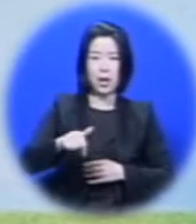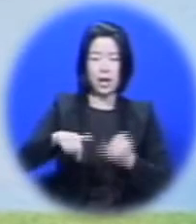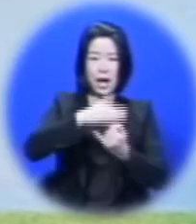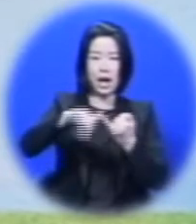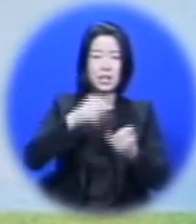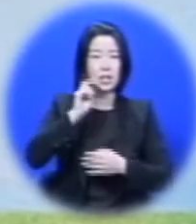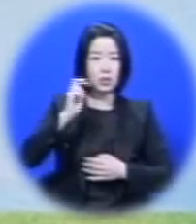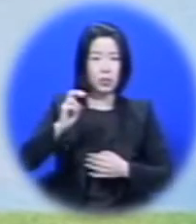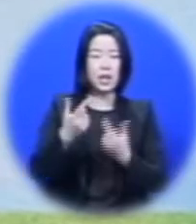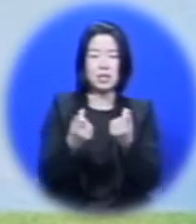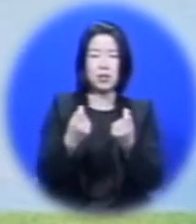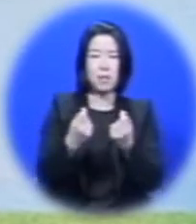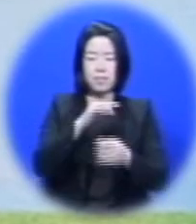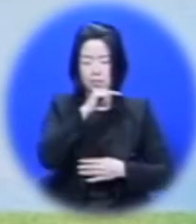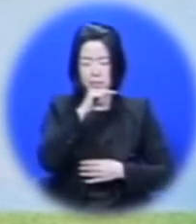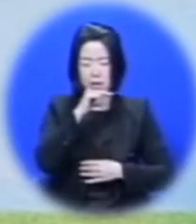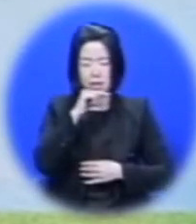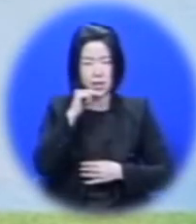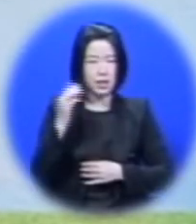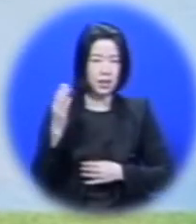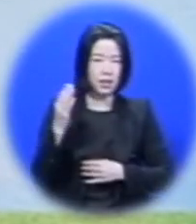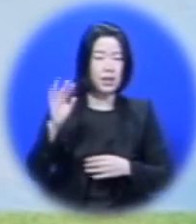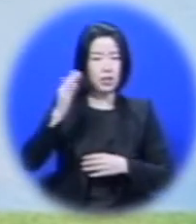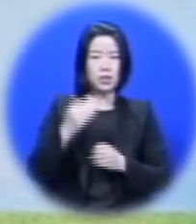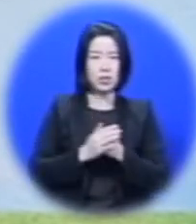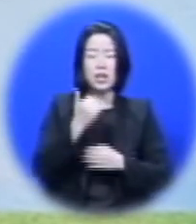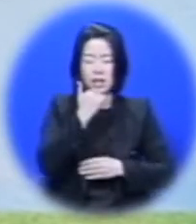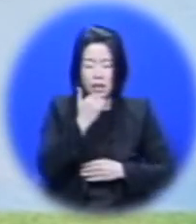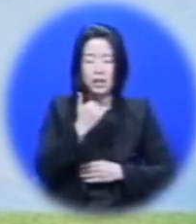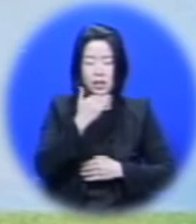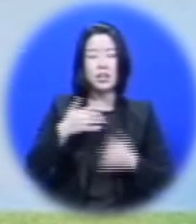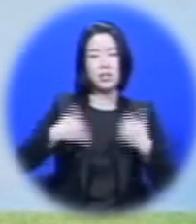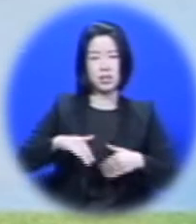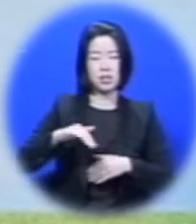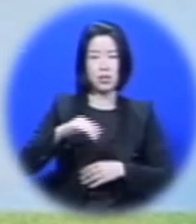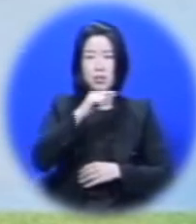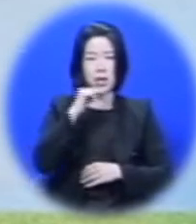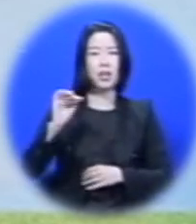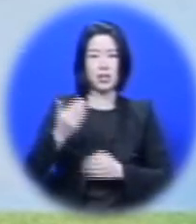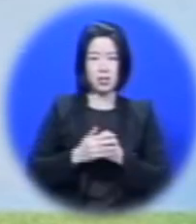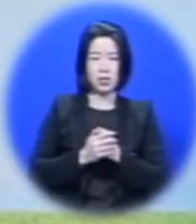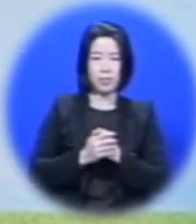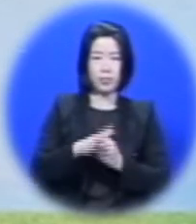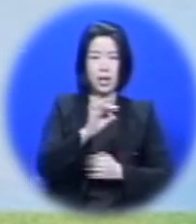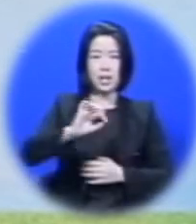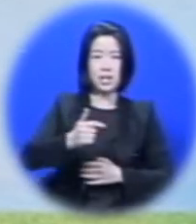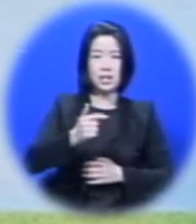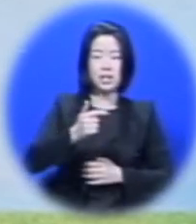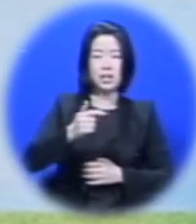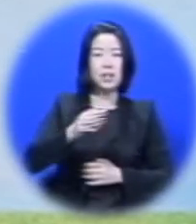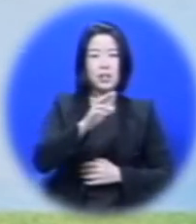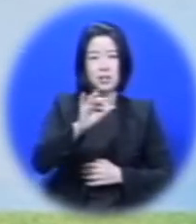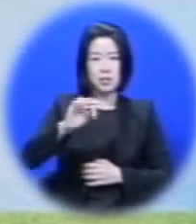마음이 빨갛게 멍이 들었다는 거예요. 기다리고 기다리다가 지쳐서 이민자의 삶은 기다리는 삶이라는